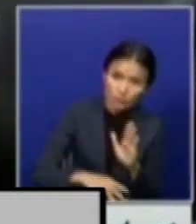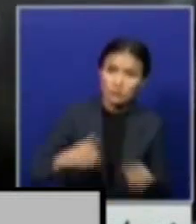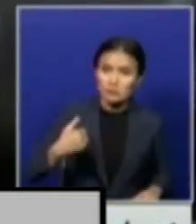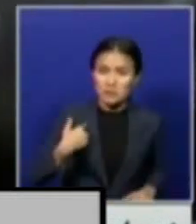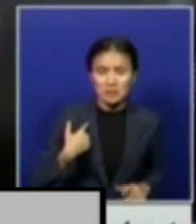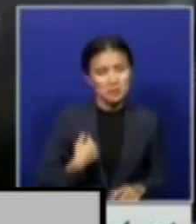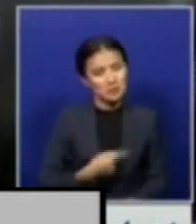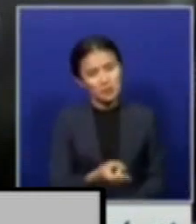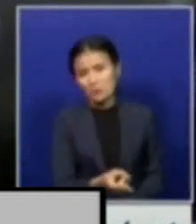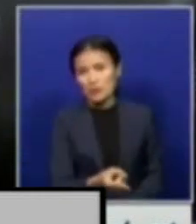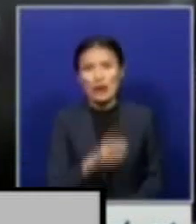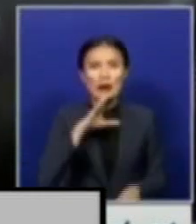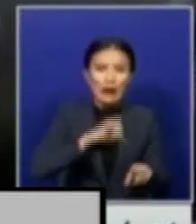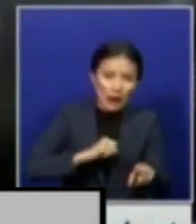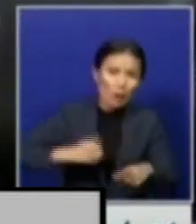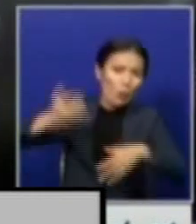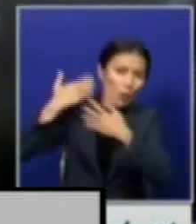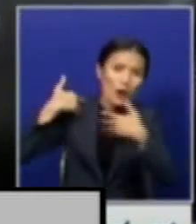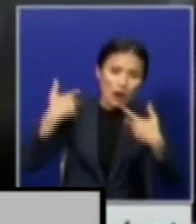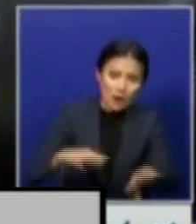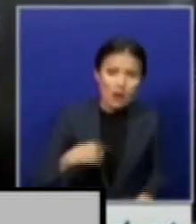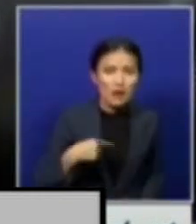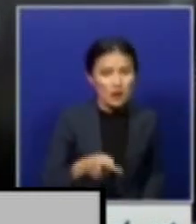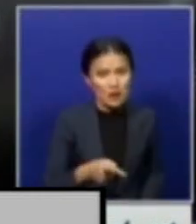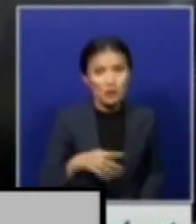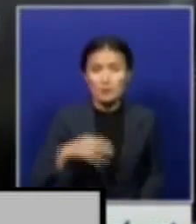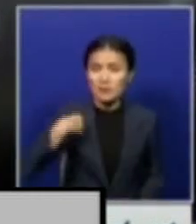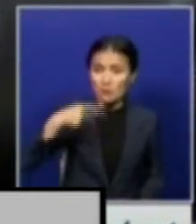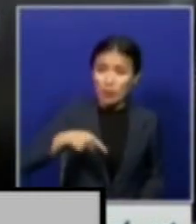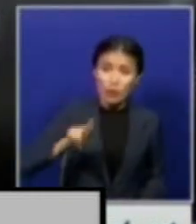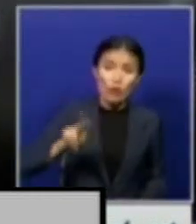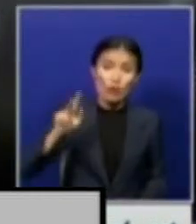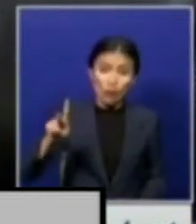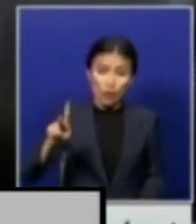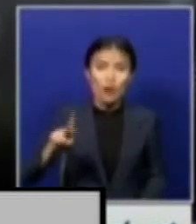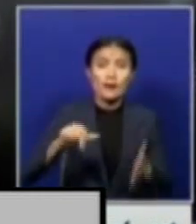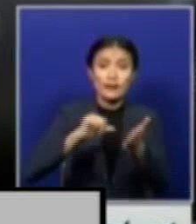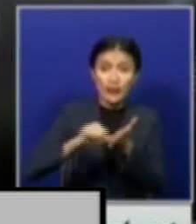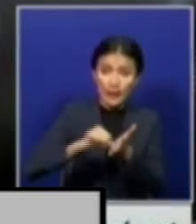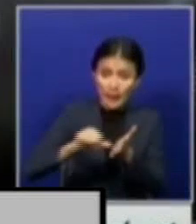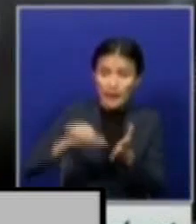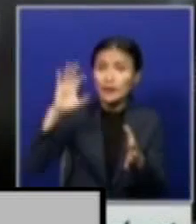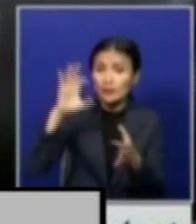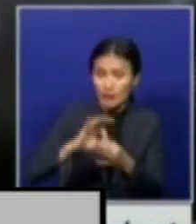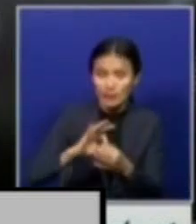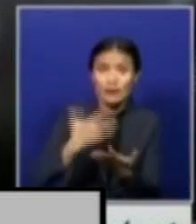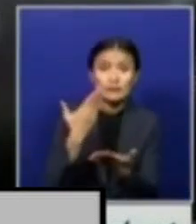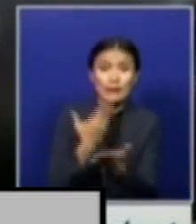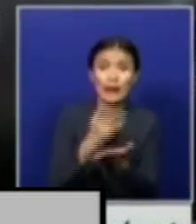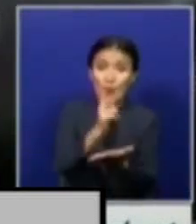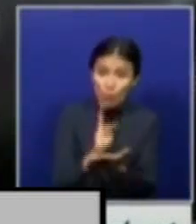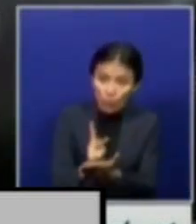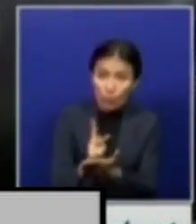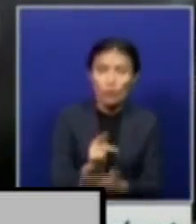สมัยไม่ทันต่อเหตุการณ์อาจจะออกเป็นพระราชบัญญัติแก้ไขสาระสำคัญของการกู้เงินและการใช้เงินที่ไม่เป็นประโยชน์และขาด